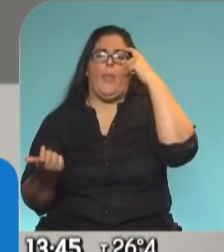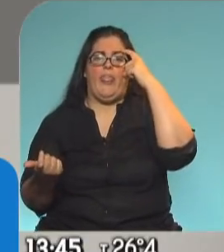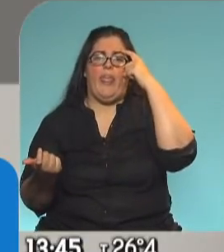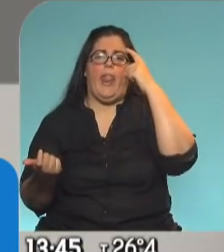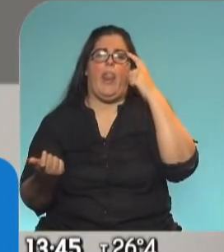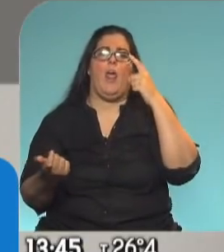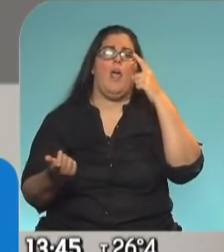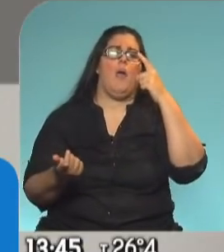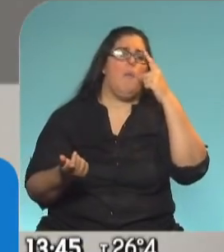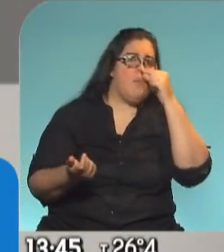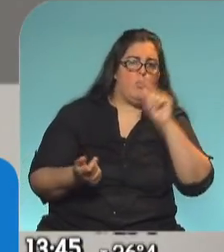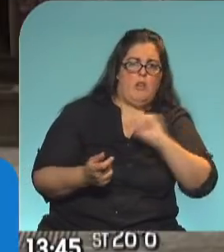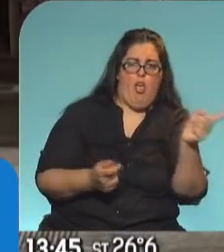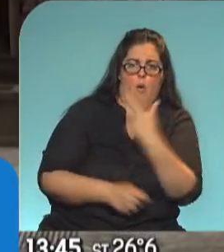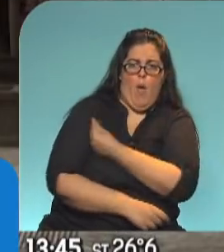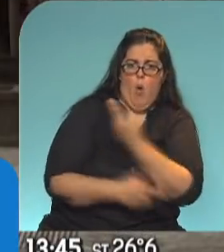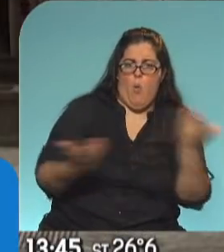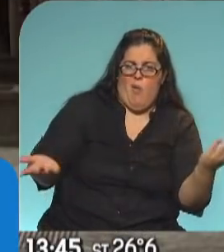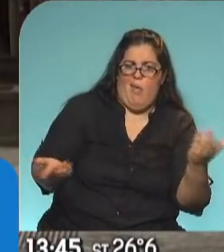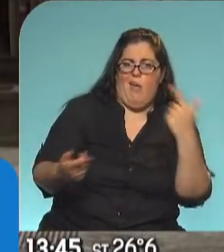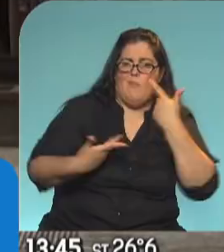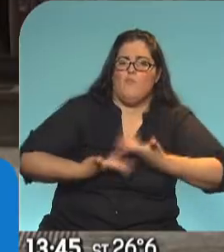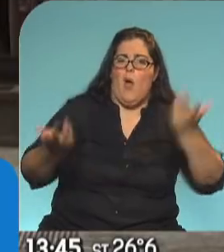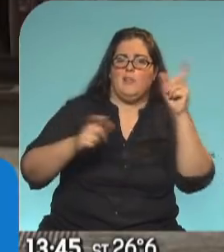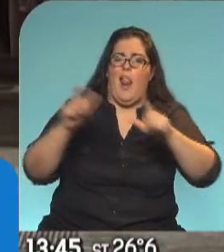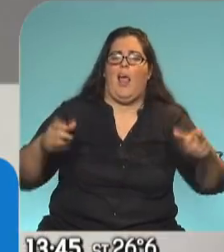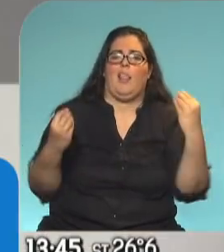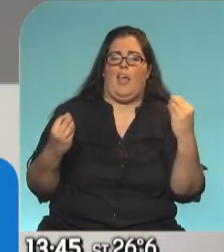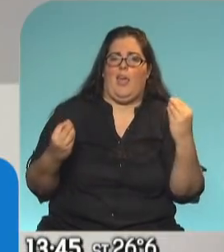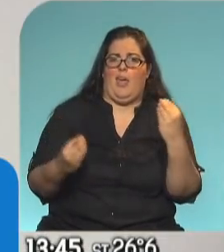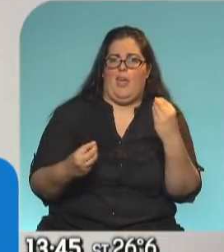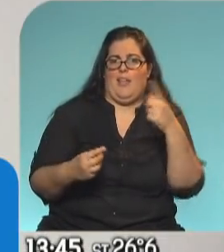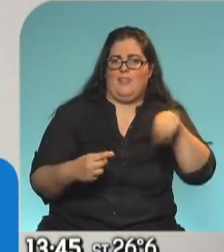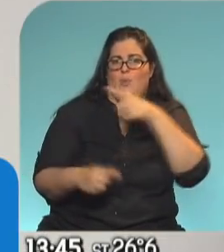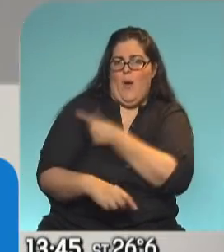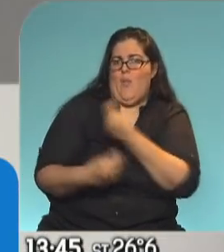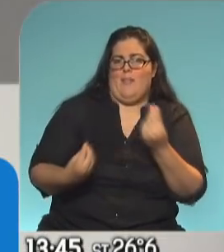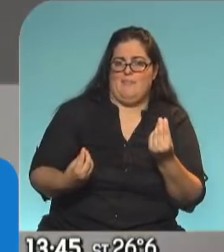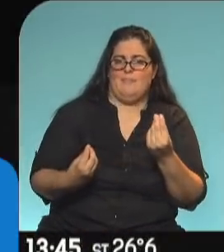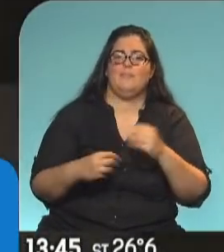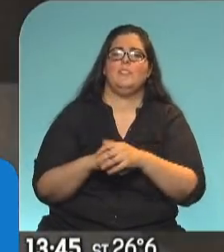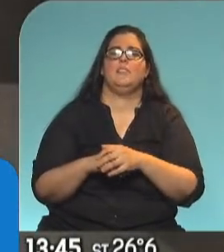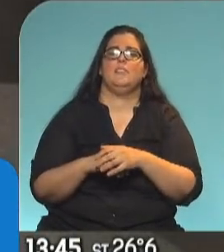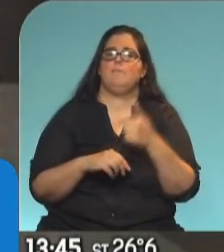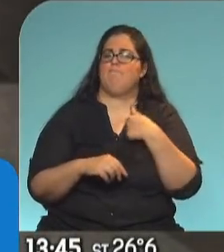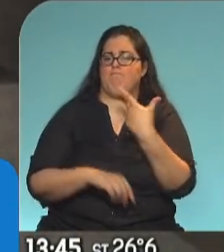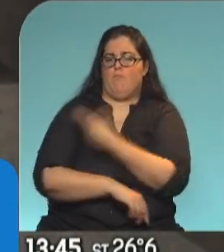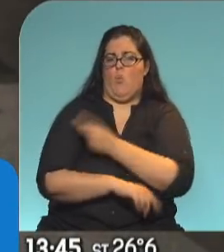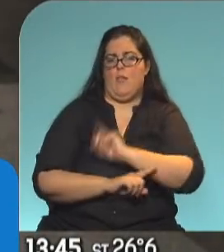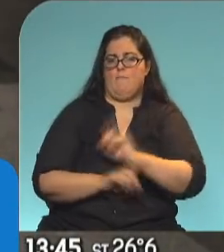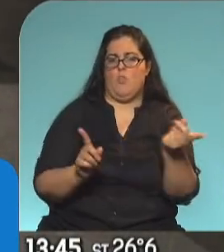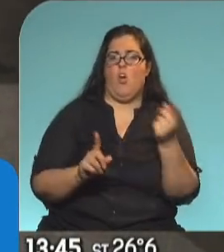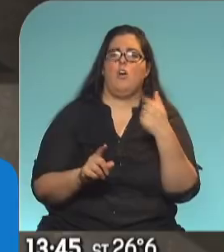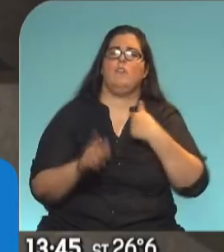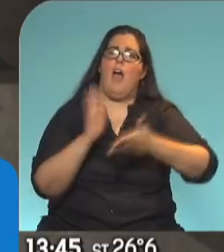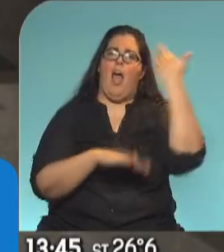но Путин не вакцинируется и тем самым не показывает народу, что нужно вакцинироваться. Я не буду вакцинироваться,